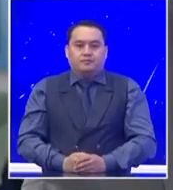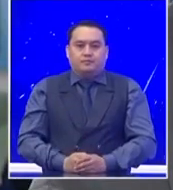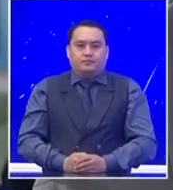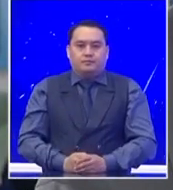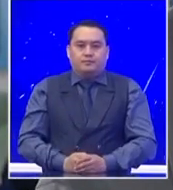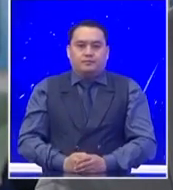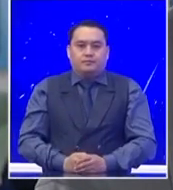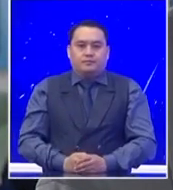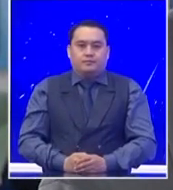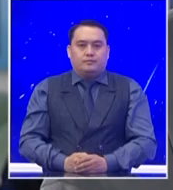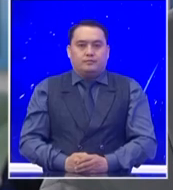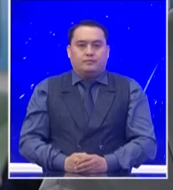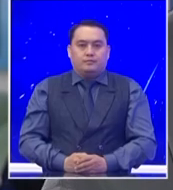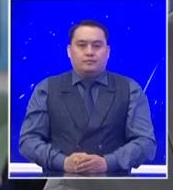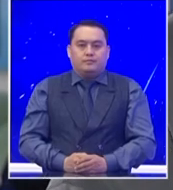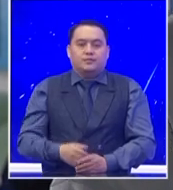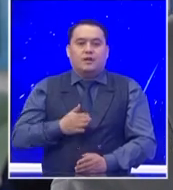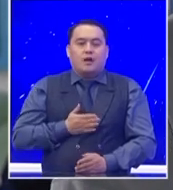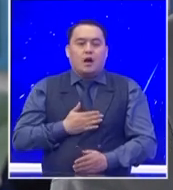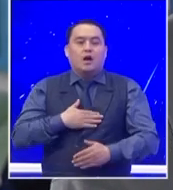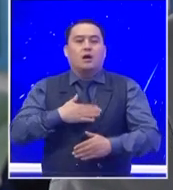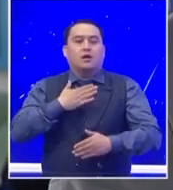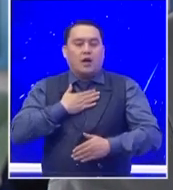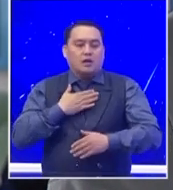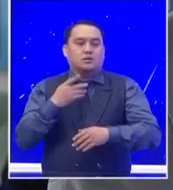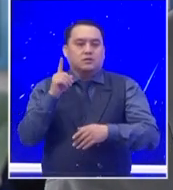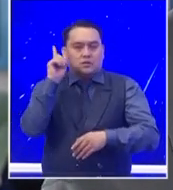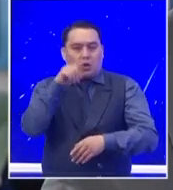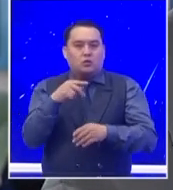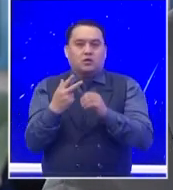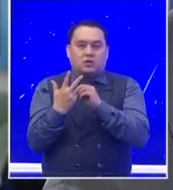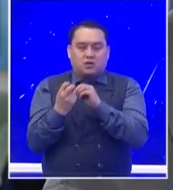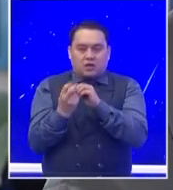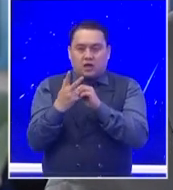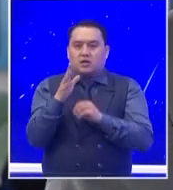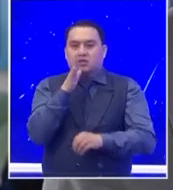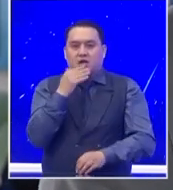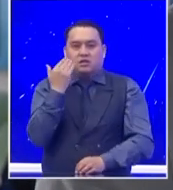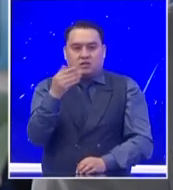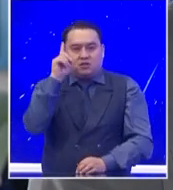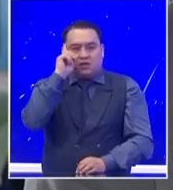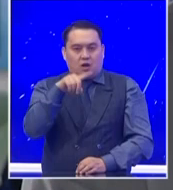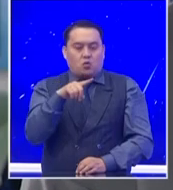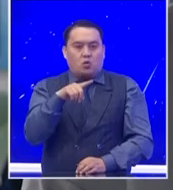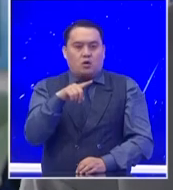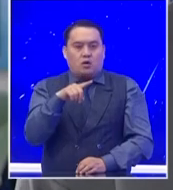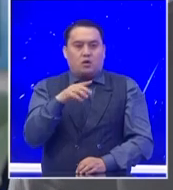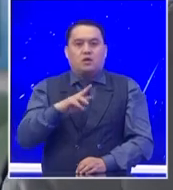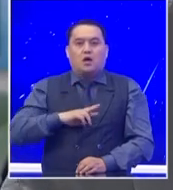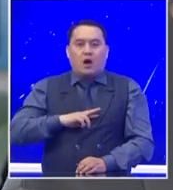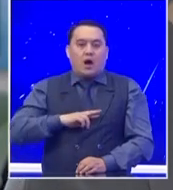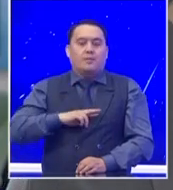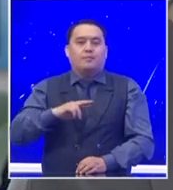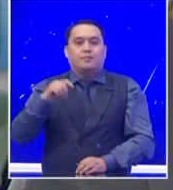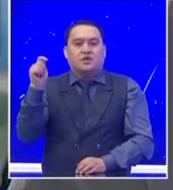Мырзахановну знаю 13 лет. С 2007 года у меня сыну 13 лет. Когда я